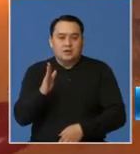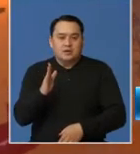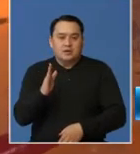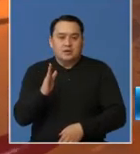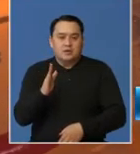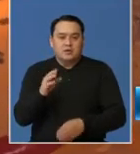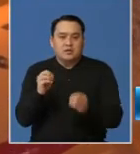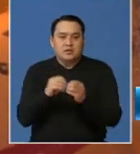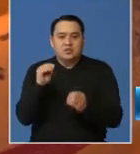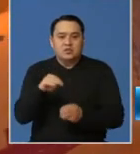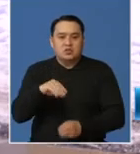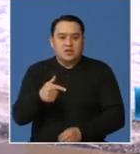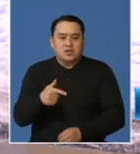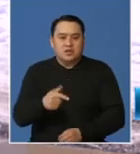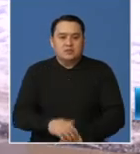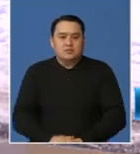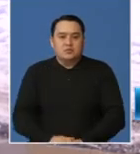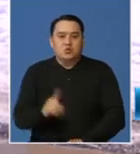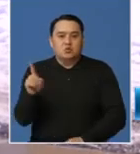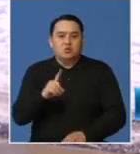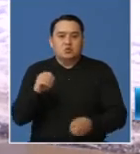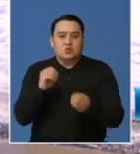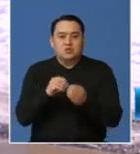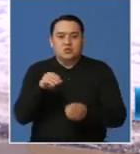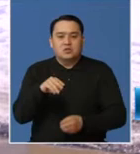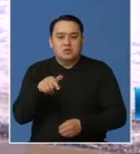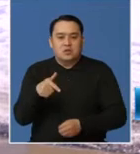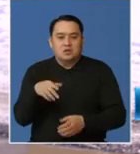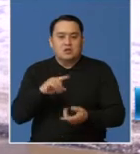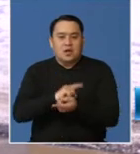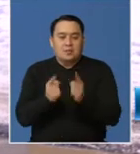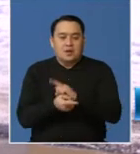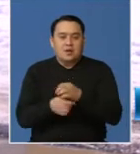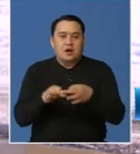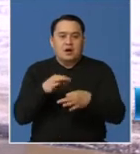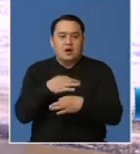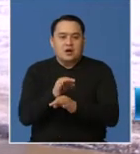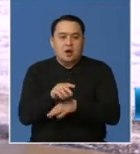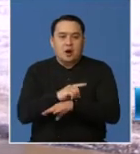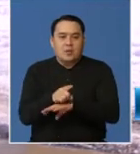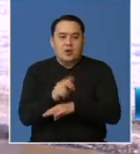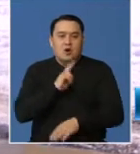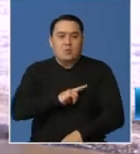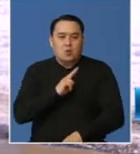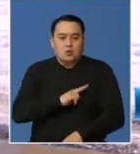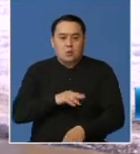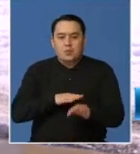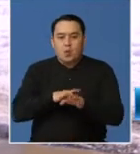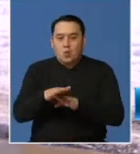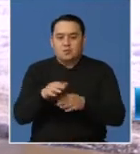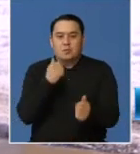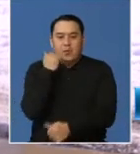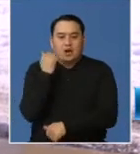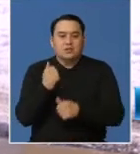чуть выше 10 тысяч тенге. Что входит в эти 10 тысяч тенге? Замена кранов, сама работа, полностью все